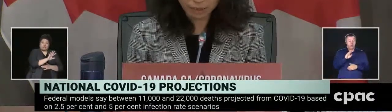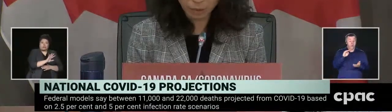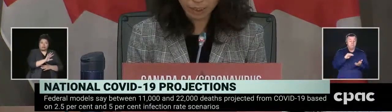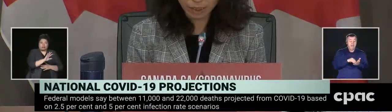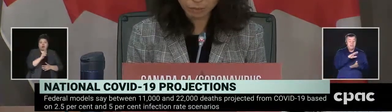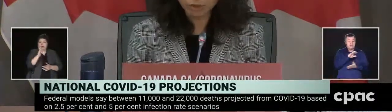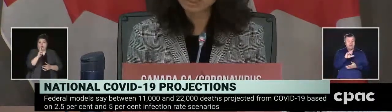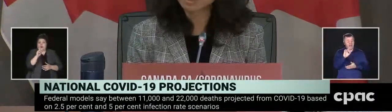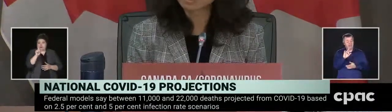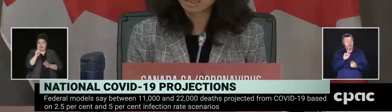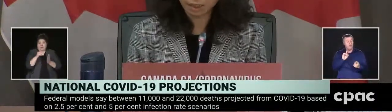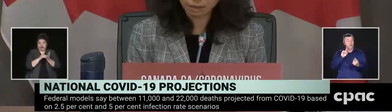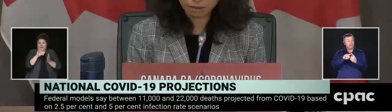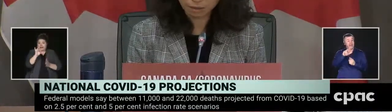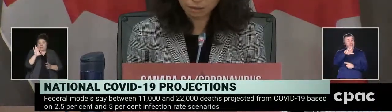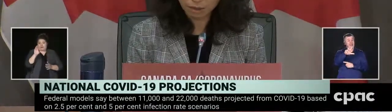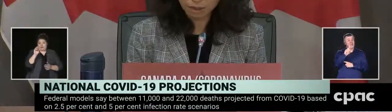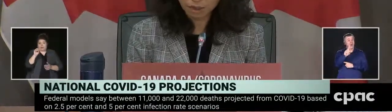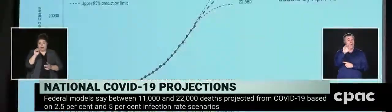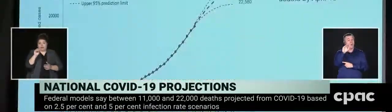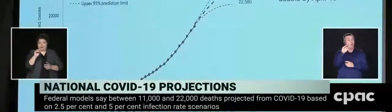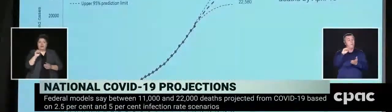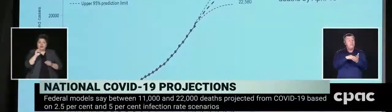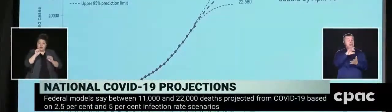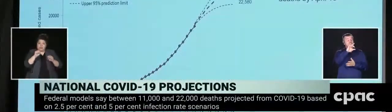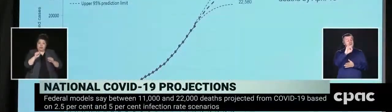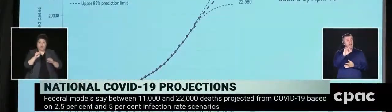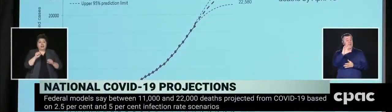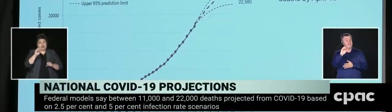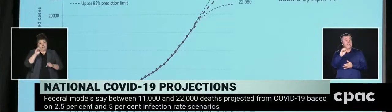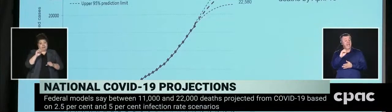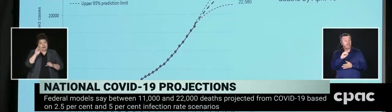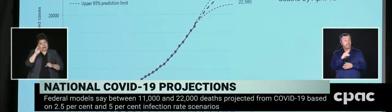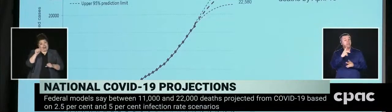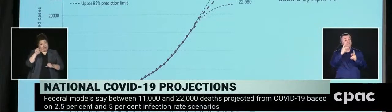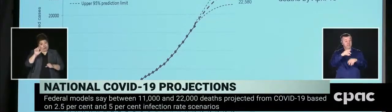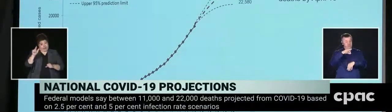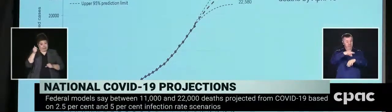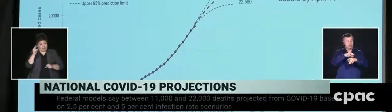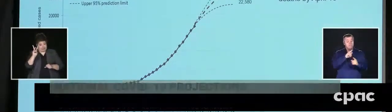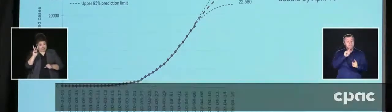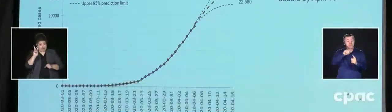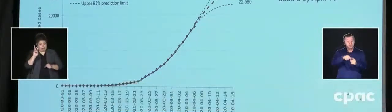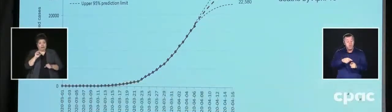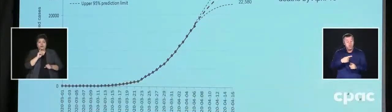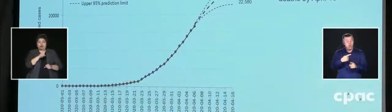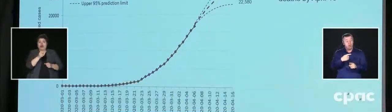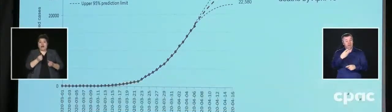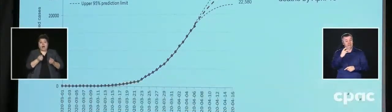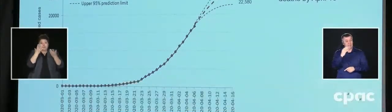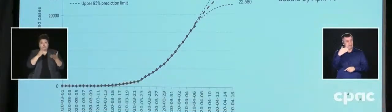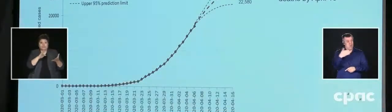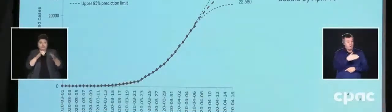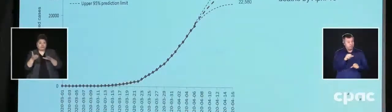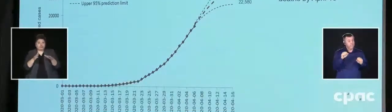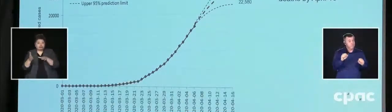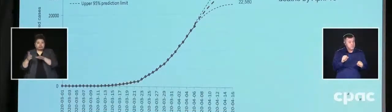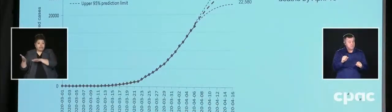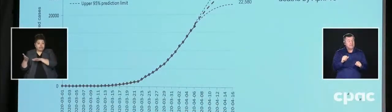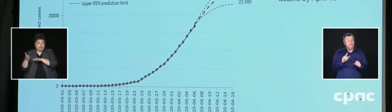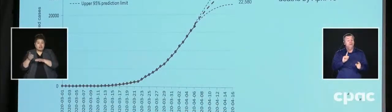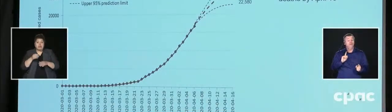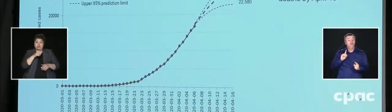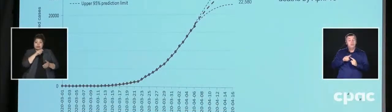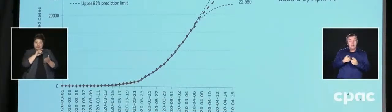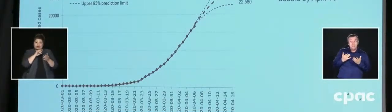31,850 cases by April the 16th. Based on the case fatality rate to date, this could mean we